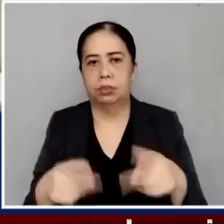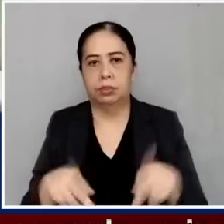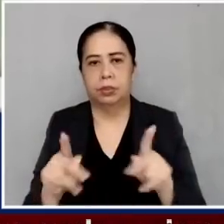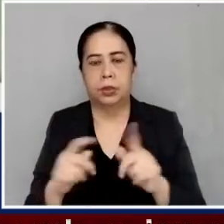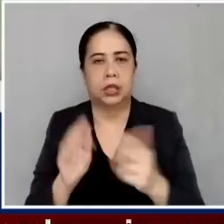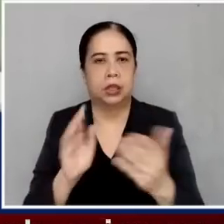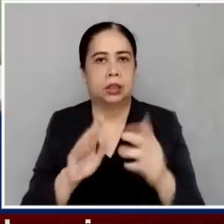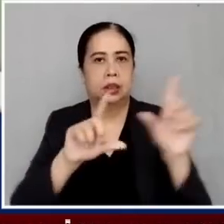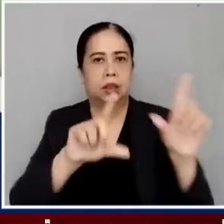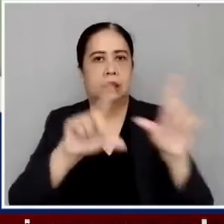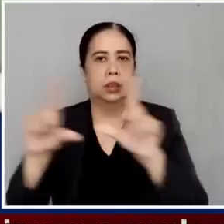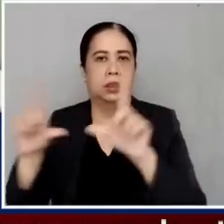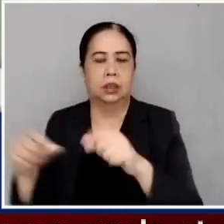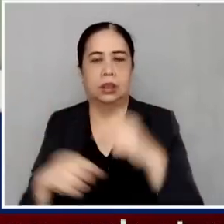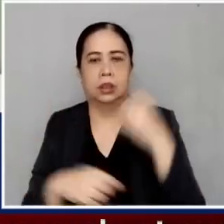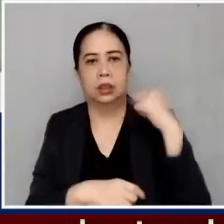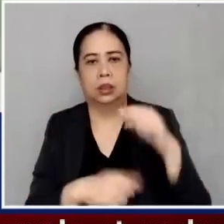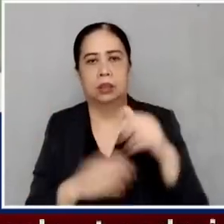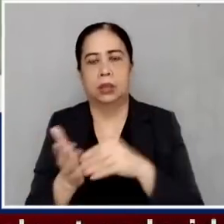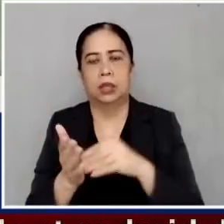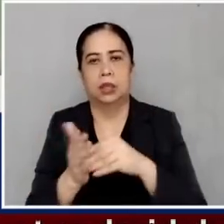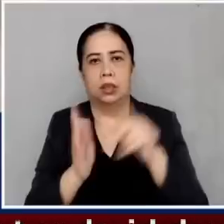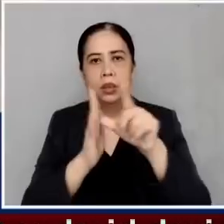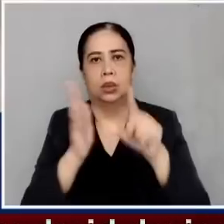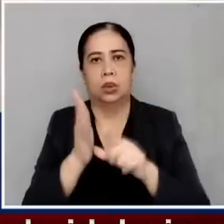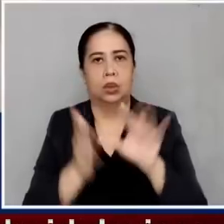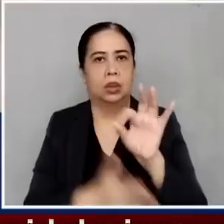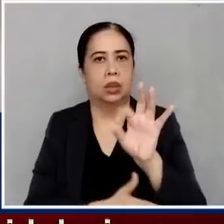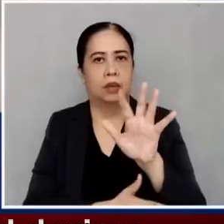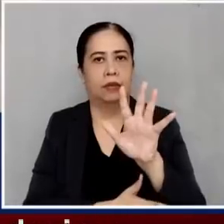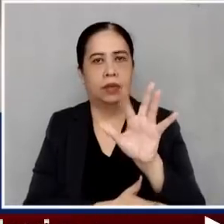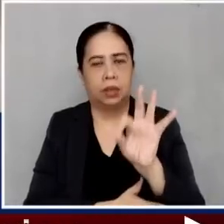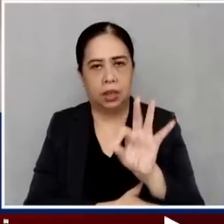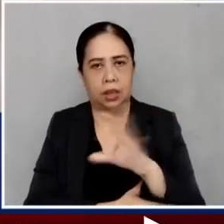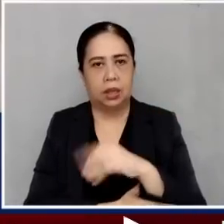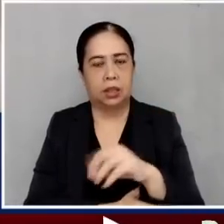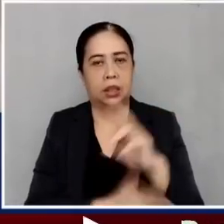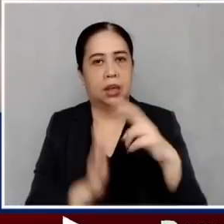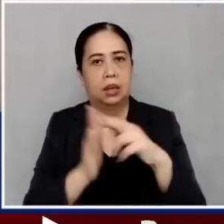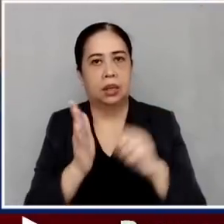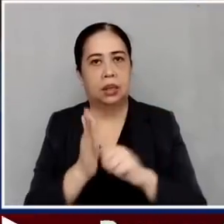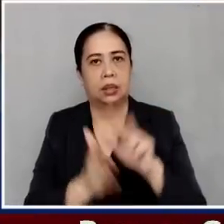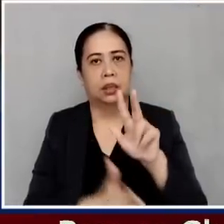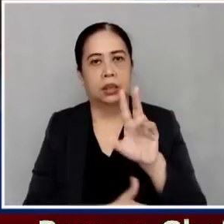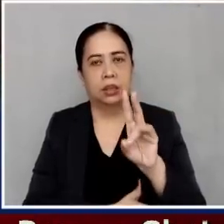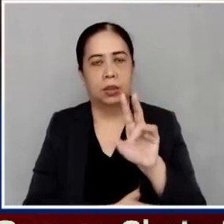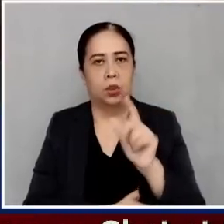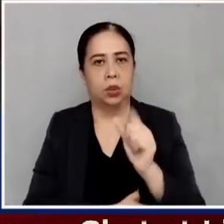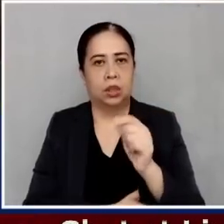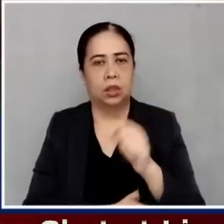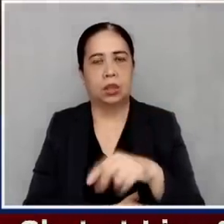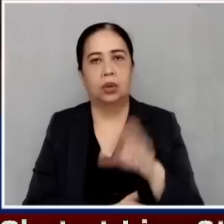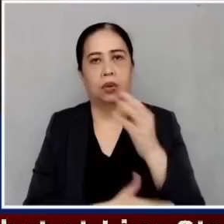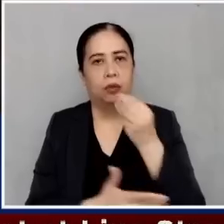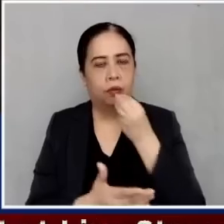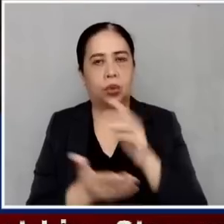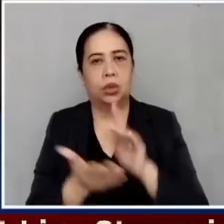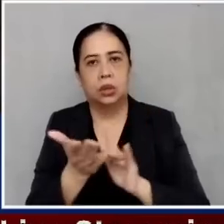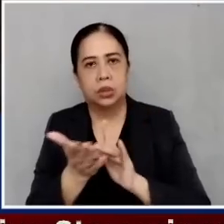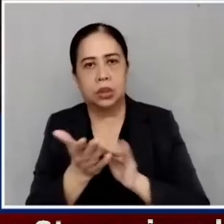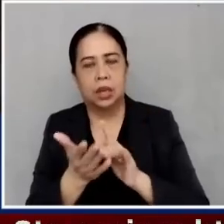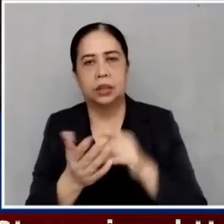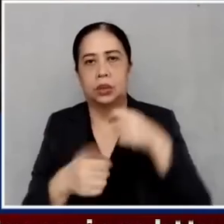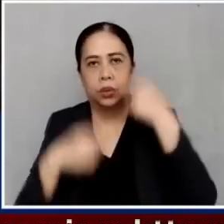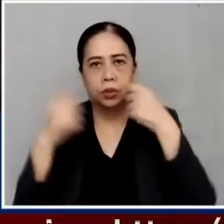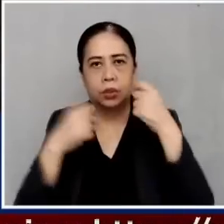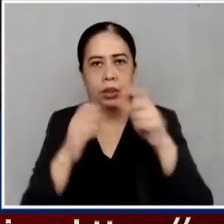ang mga nahuli sa paglabag sa Medical Act of 1959 at Republic Act 3720 of Food, Drugs and Cosmetic Act. Hindi ito